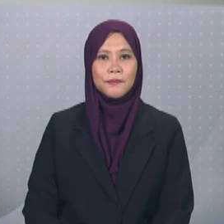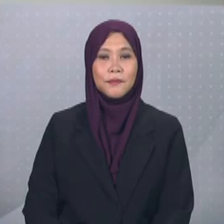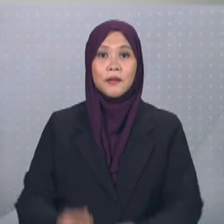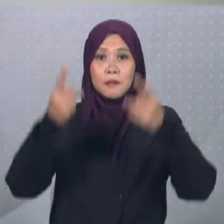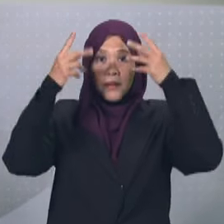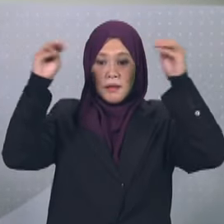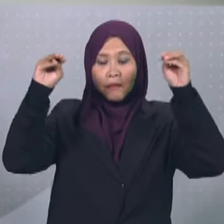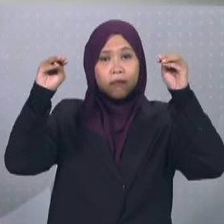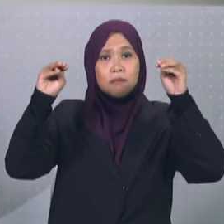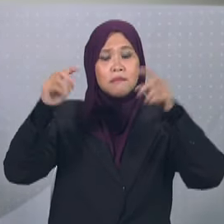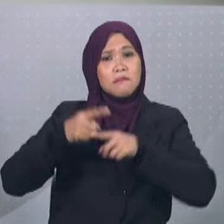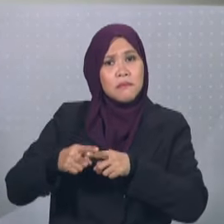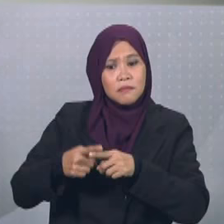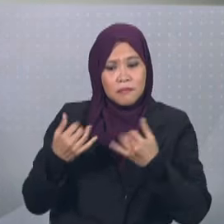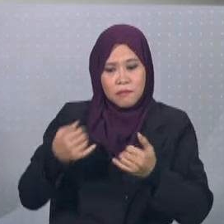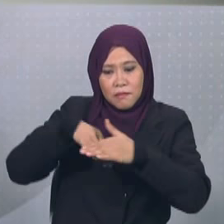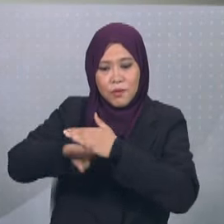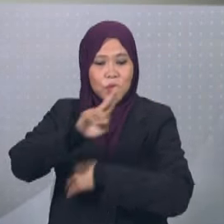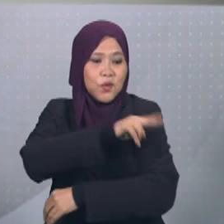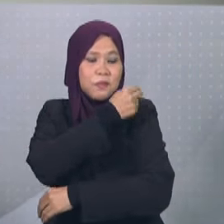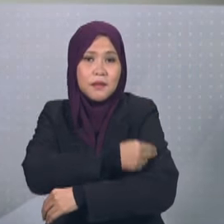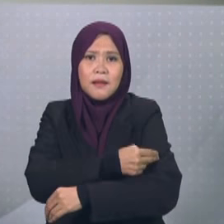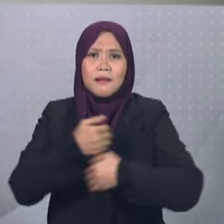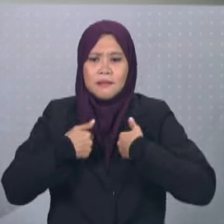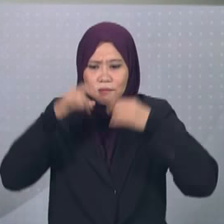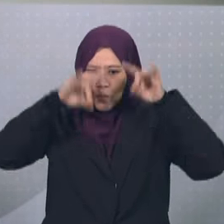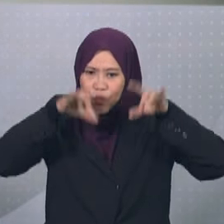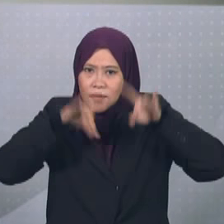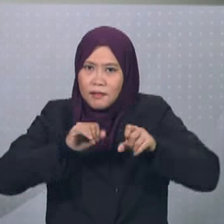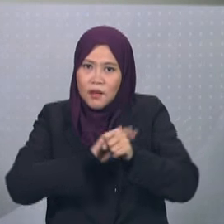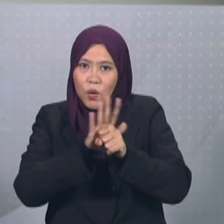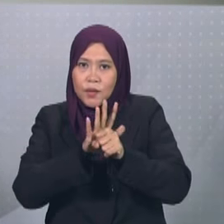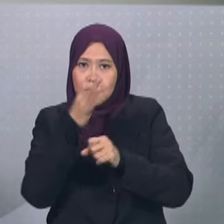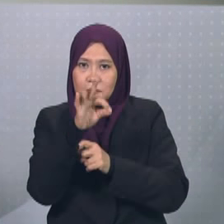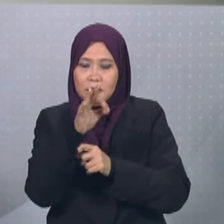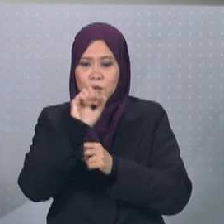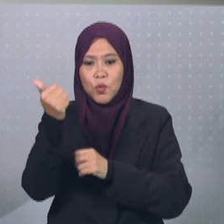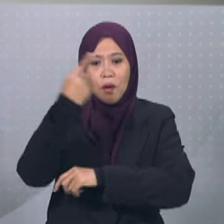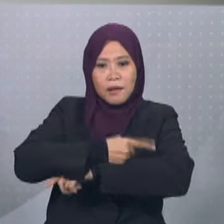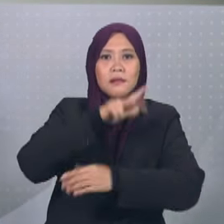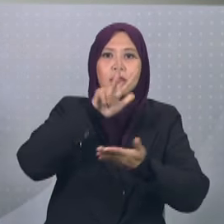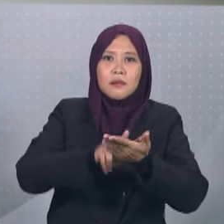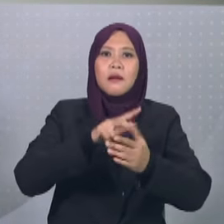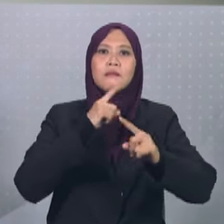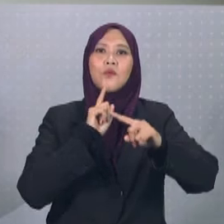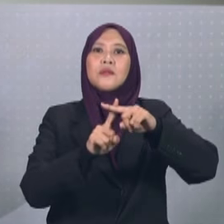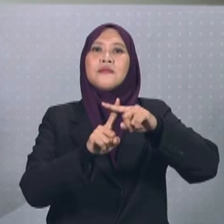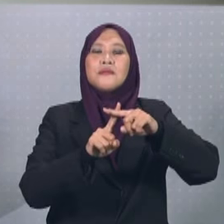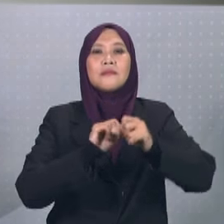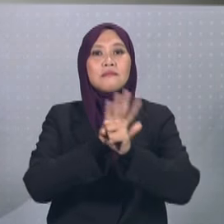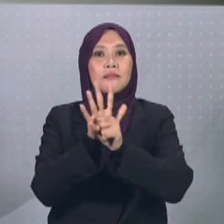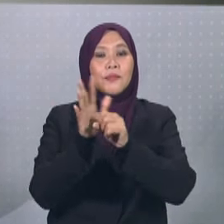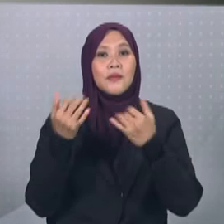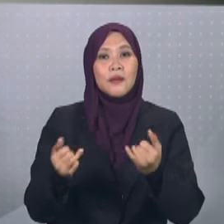Perdana Menteri Britain Boris Johnson dimasukkan ke hospital untuk satu lagi ujian COVID-19 selepas 10 hari disahkan positif wabak itu.